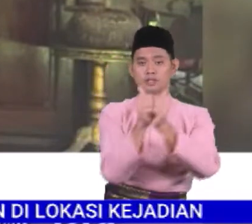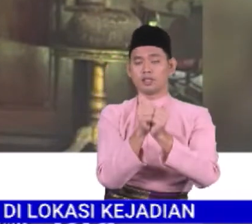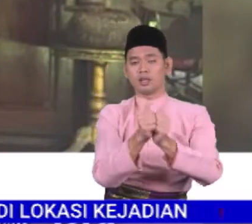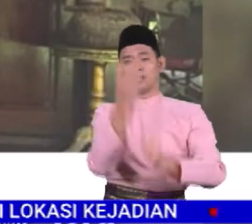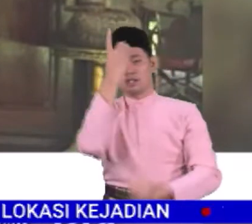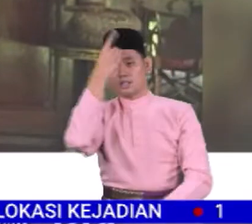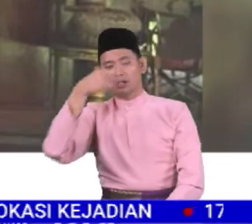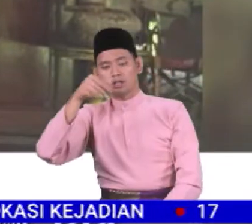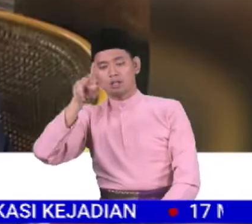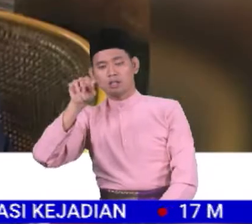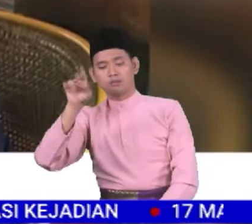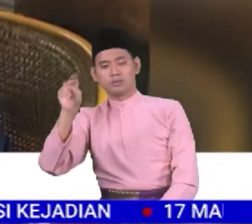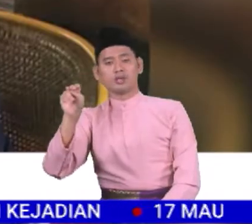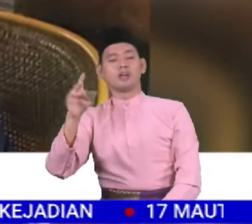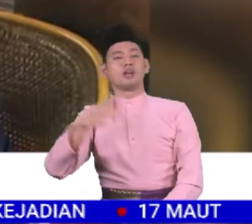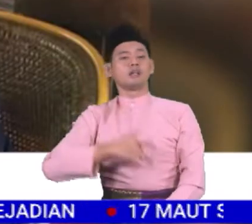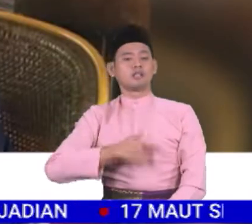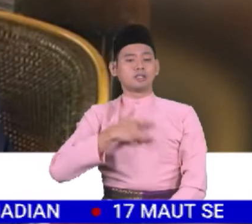Toha